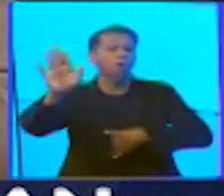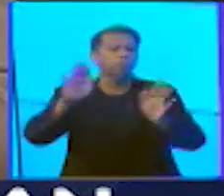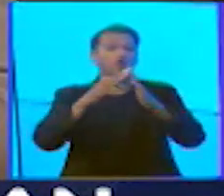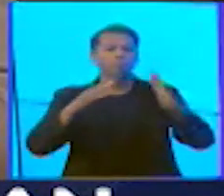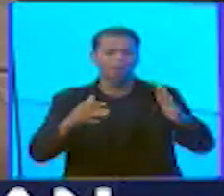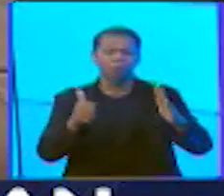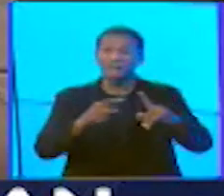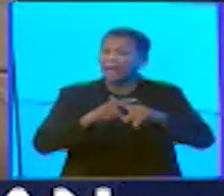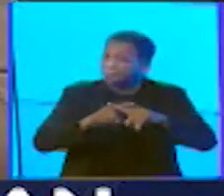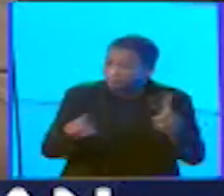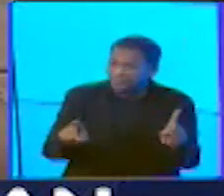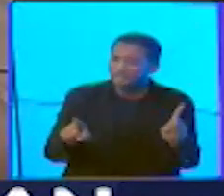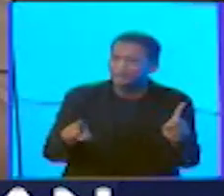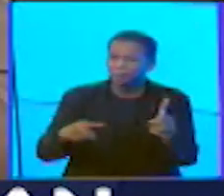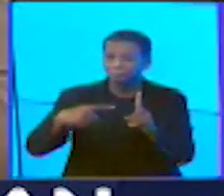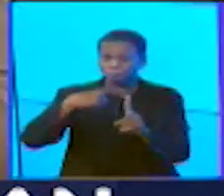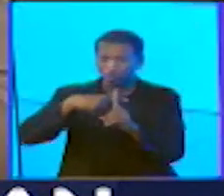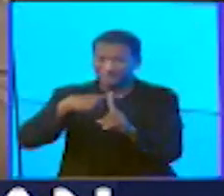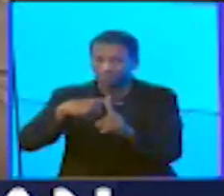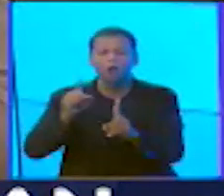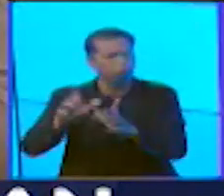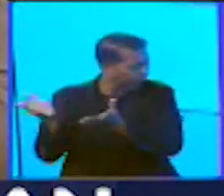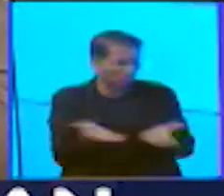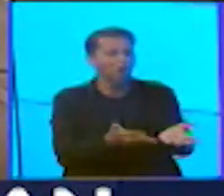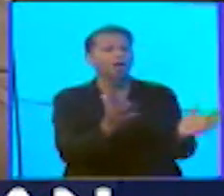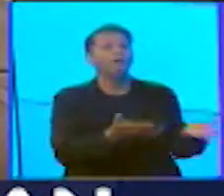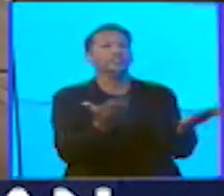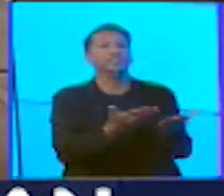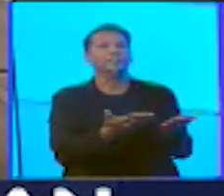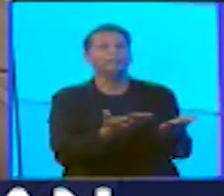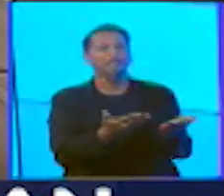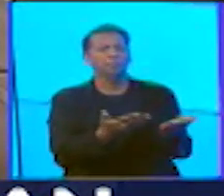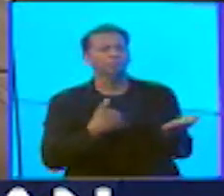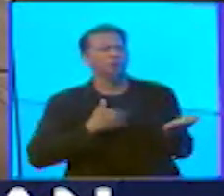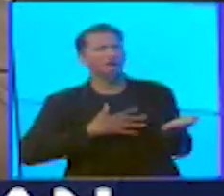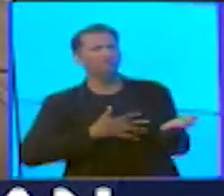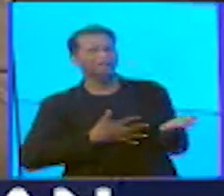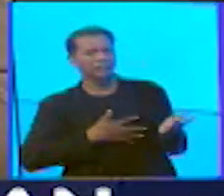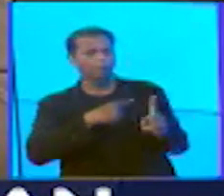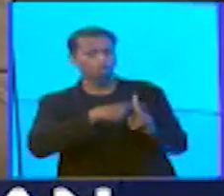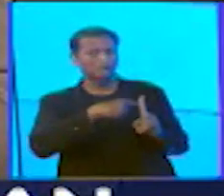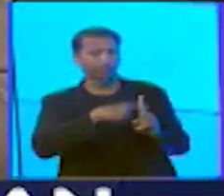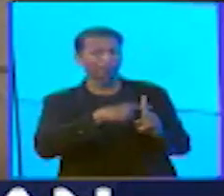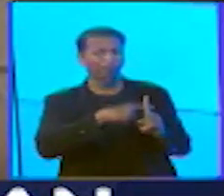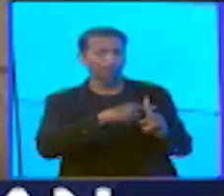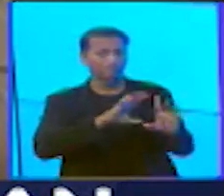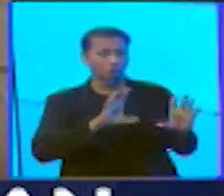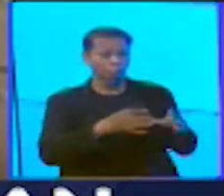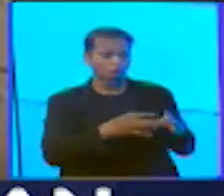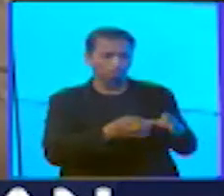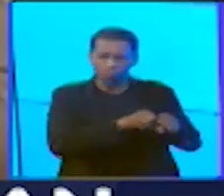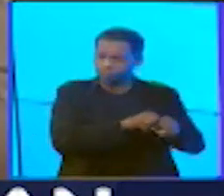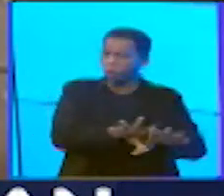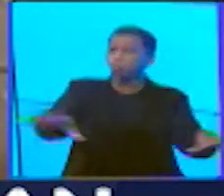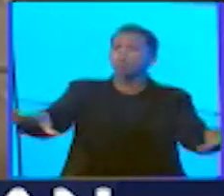menjadi wabah kemudian membawa penyakit ke rumah ini atau ke teman-teman yang demo ini ini yang perlu harus dilatih spasi